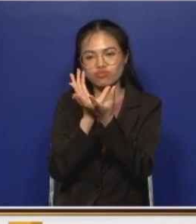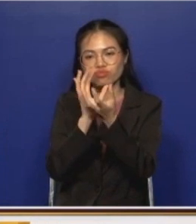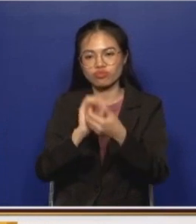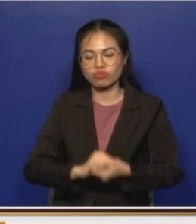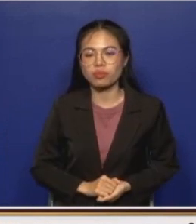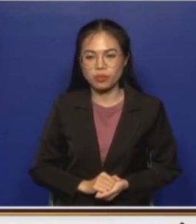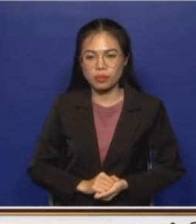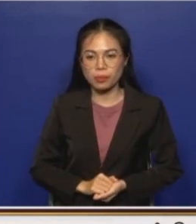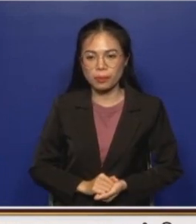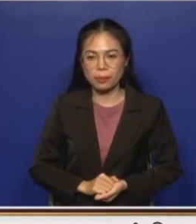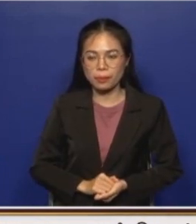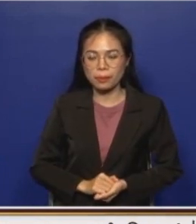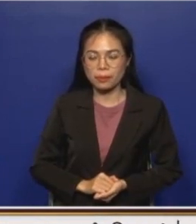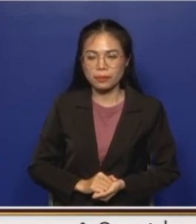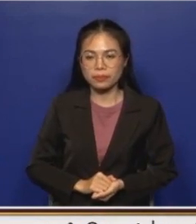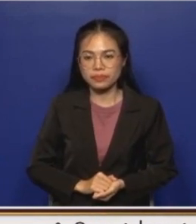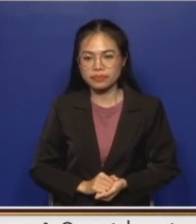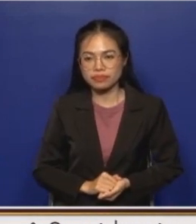ไปดูสไลด์แผ่นต่อไปครับ